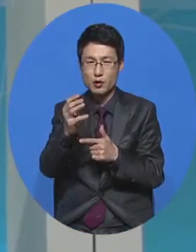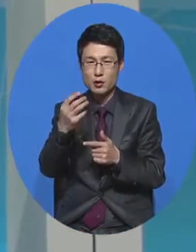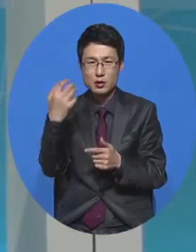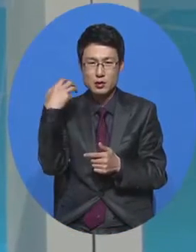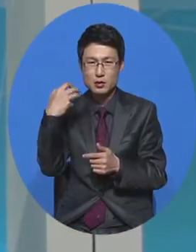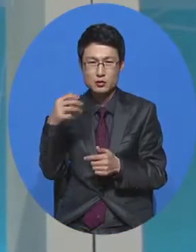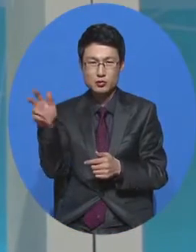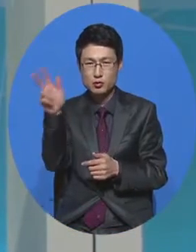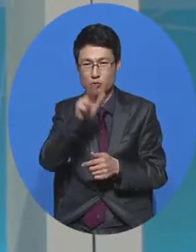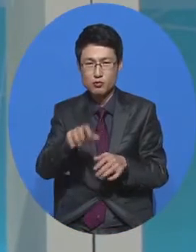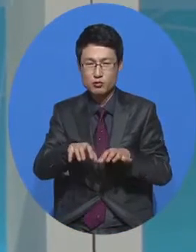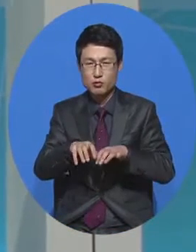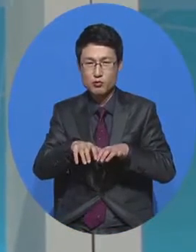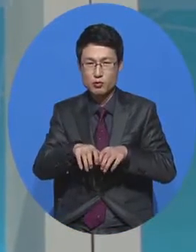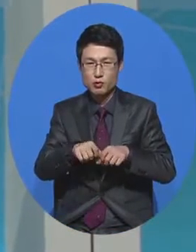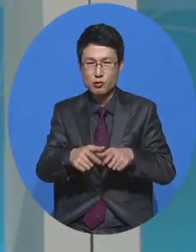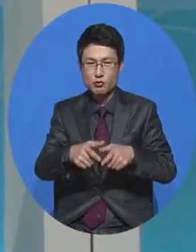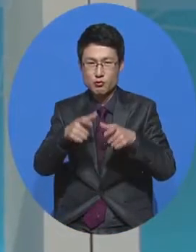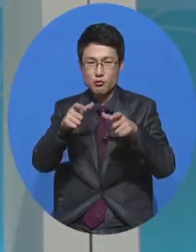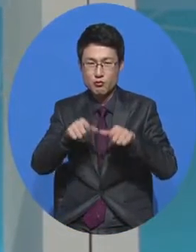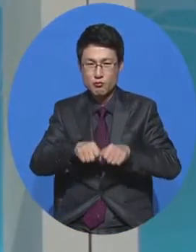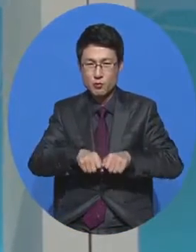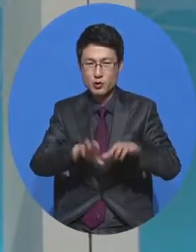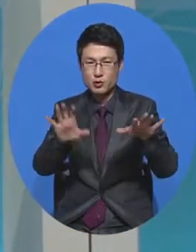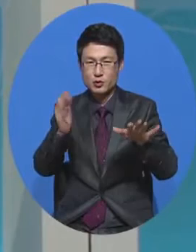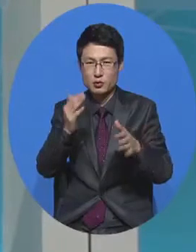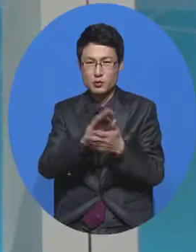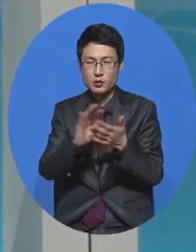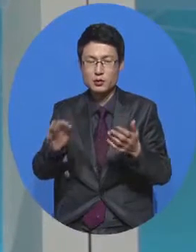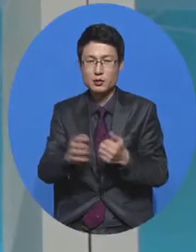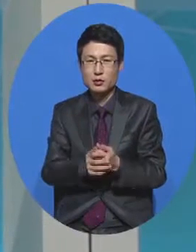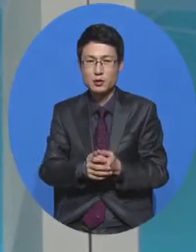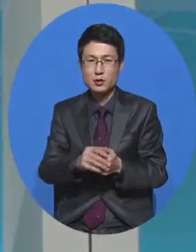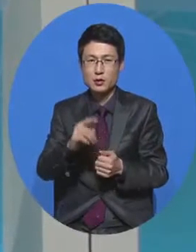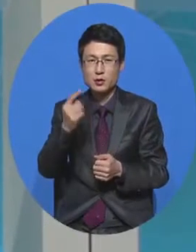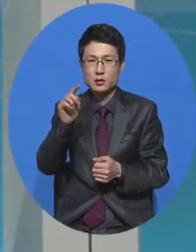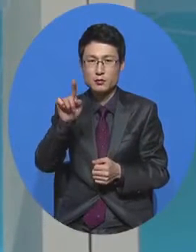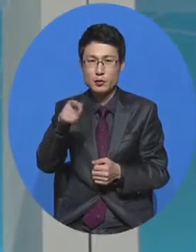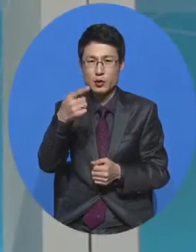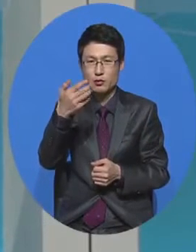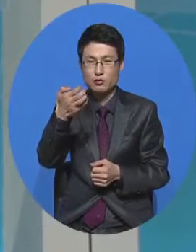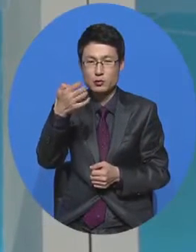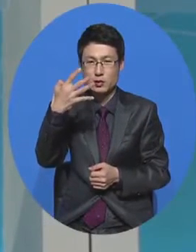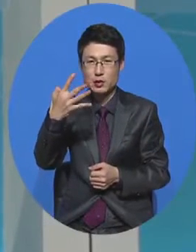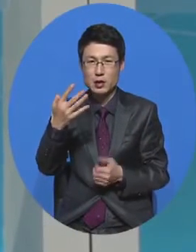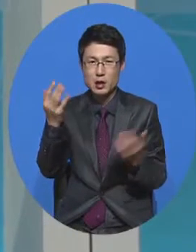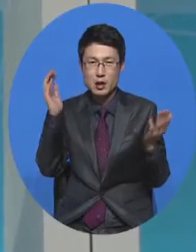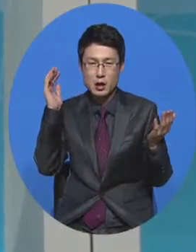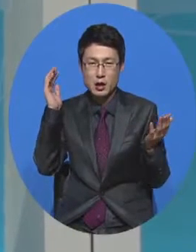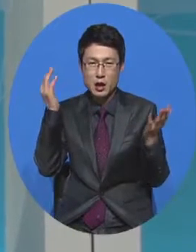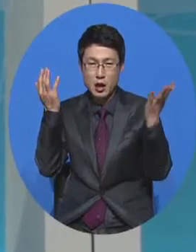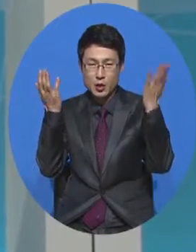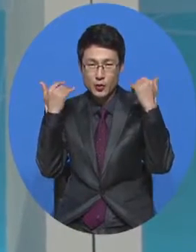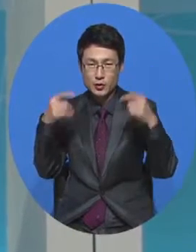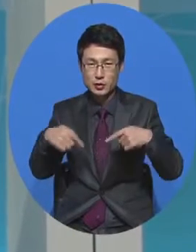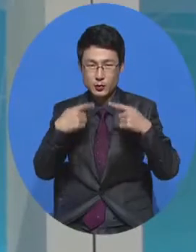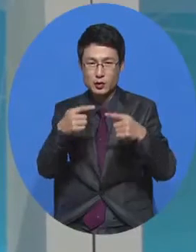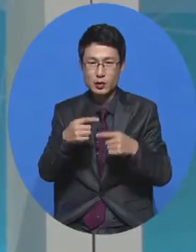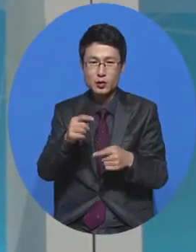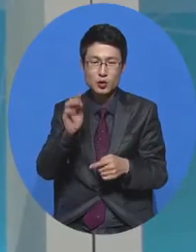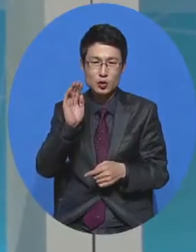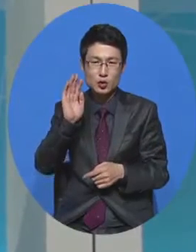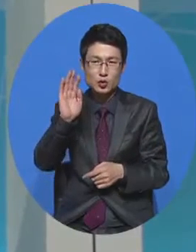전국적으로 확대 되거든요 또 하나 이제 문제가 된게 194 개 학교가 참여했다 이건 최근의 연구